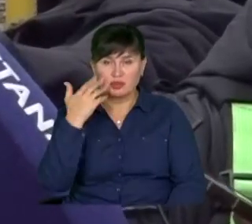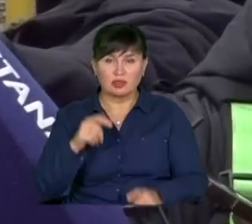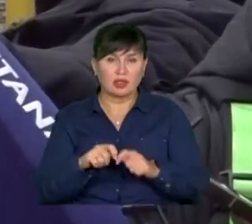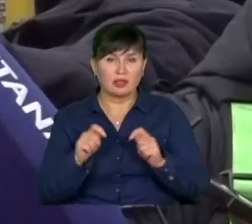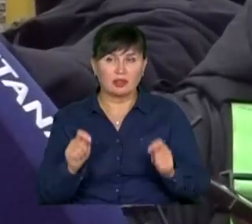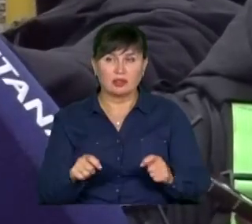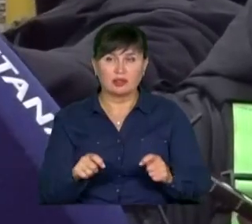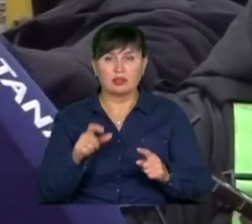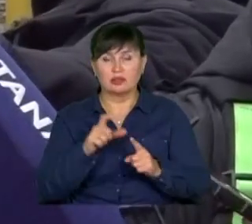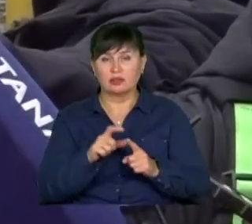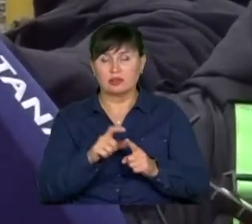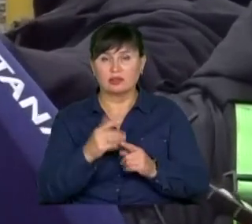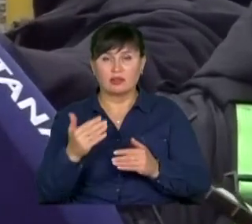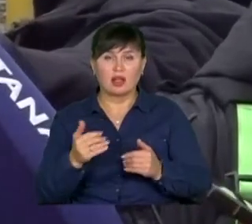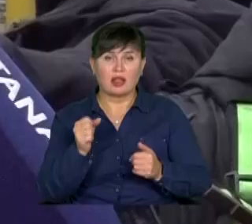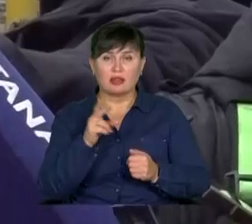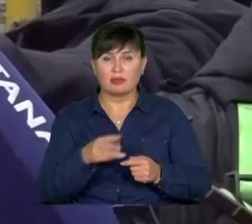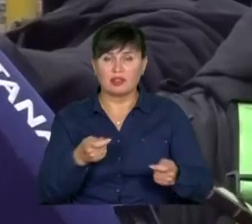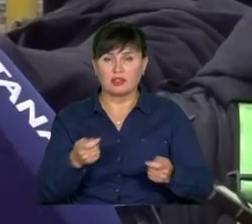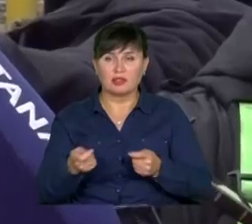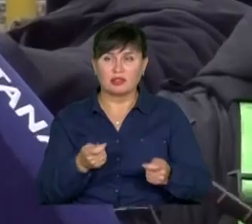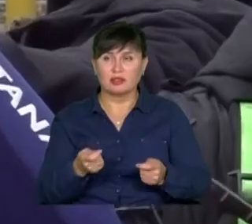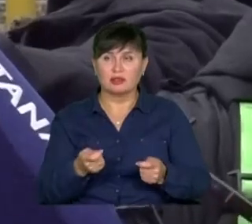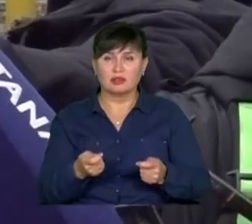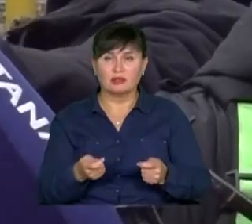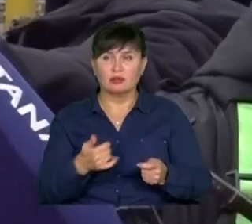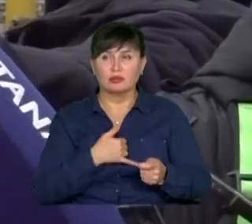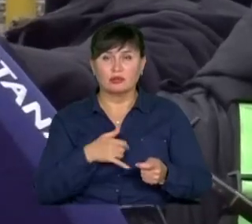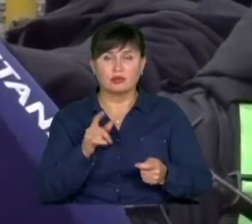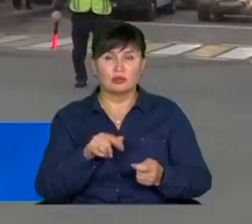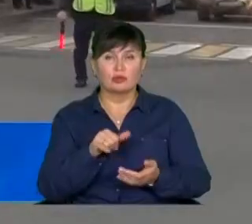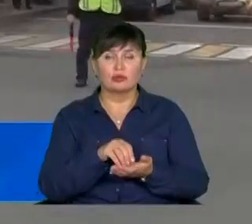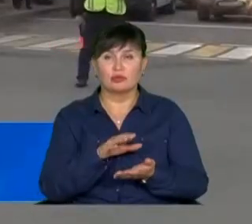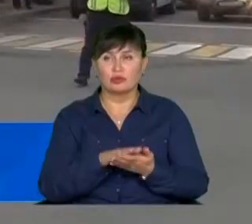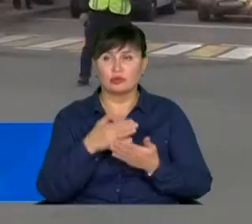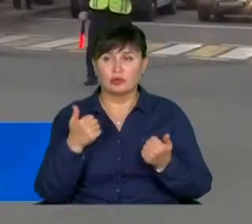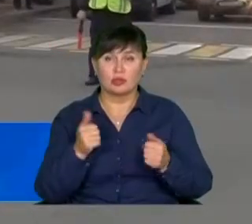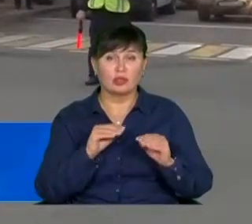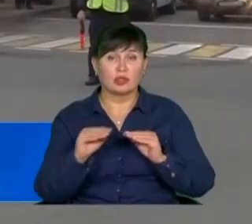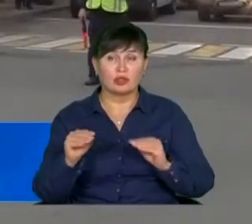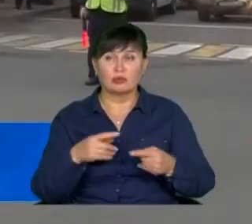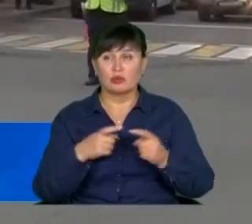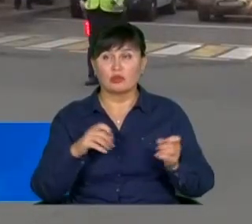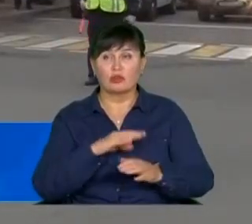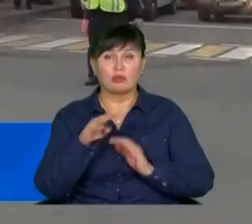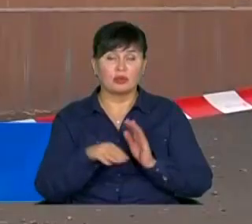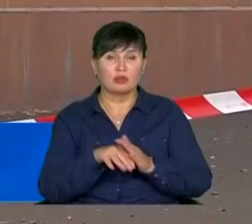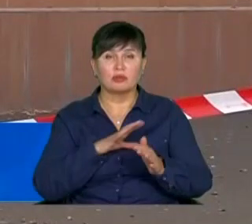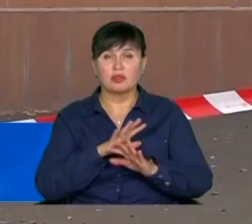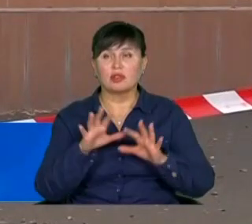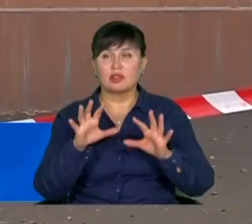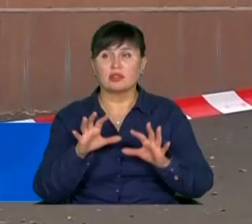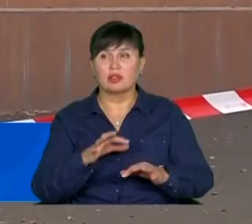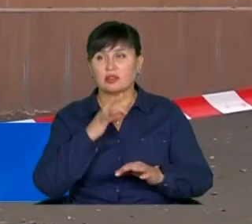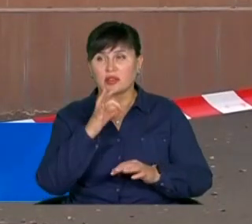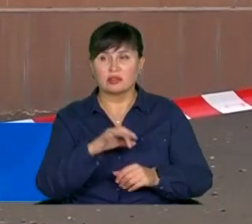полтора месяца, со слов администратора. У нас он даже, честно сказать, на учете. Размещение хостела в подвале было незаконным, отметил